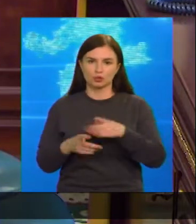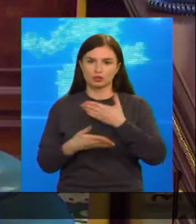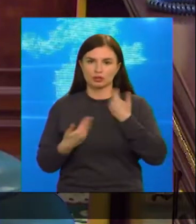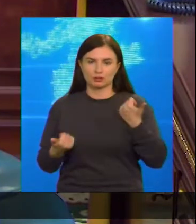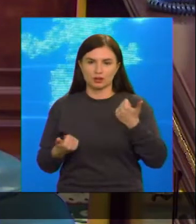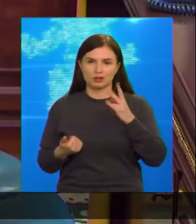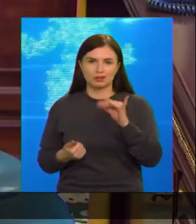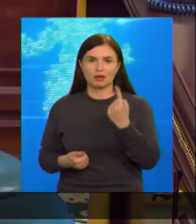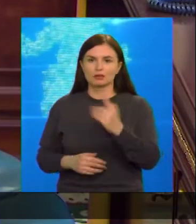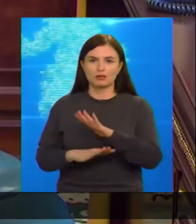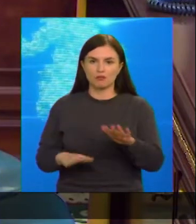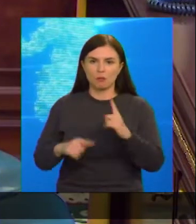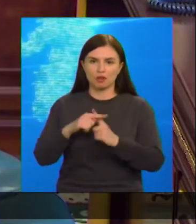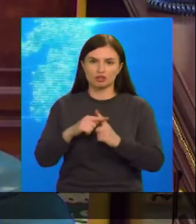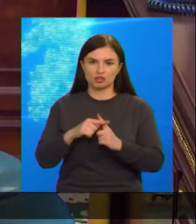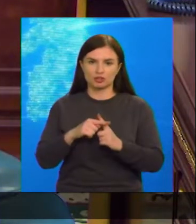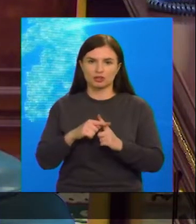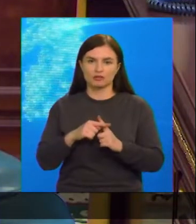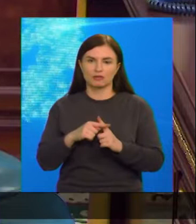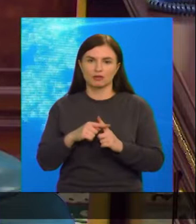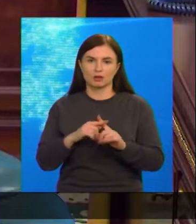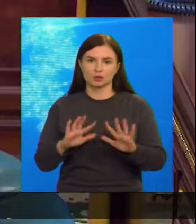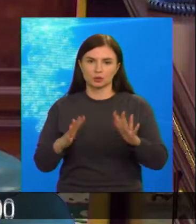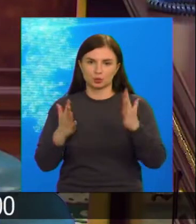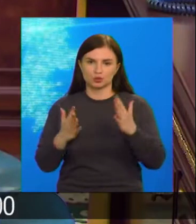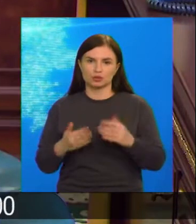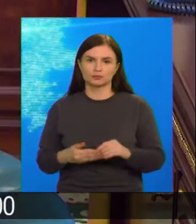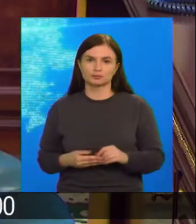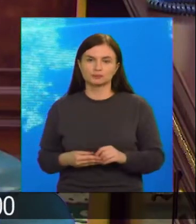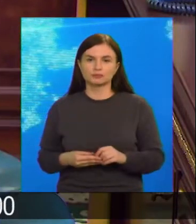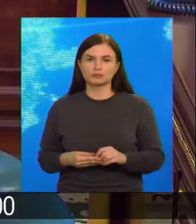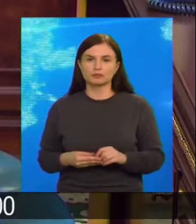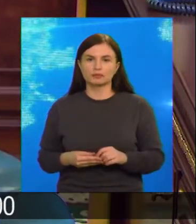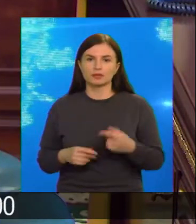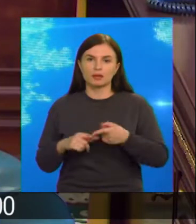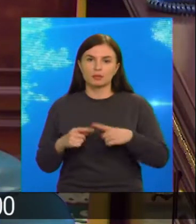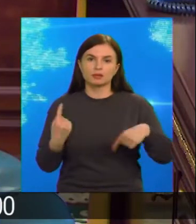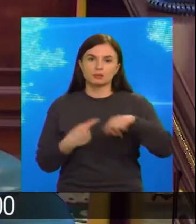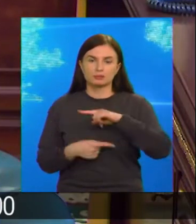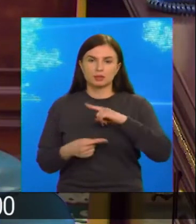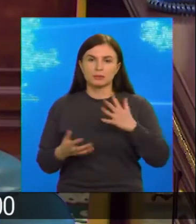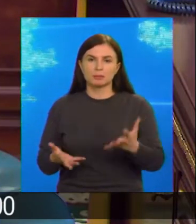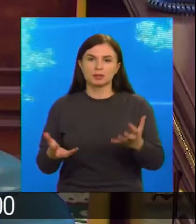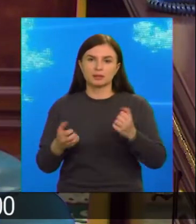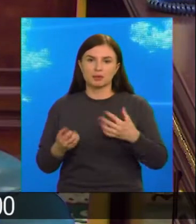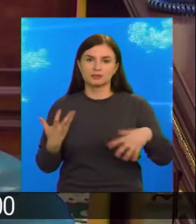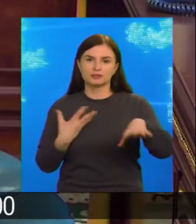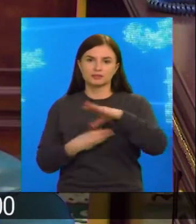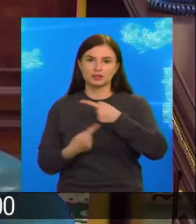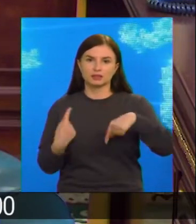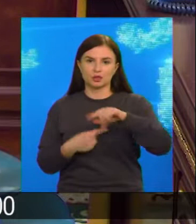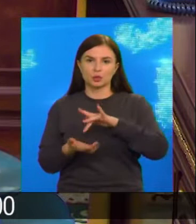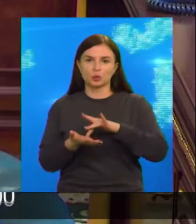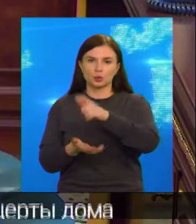ни одного положительного случая. Так что мы принимаем всех наших